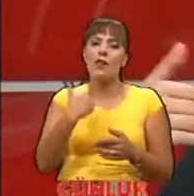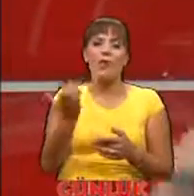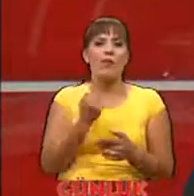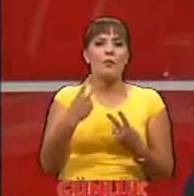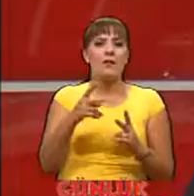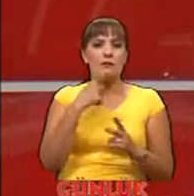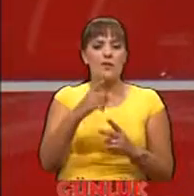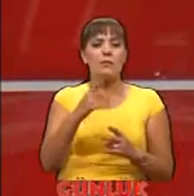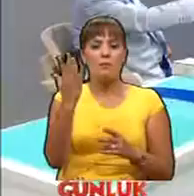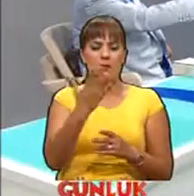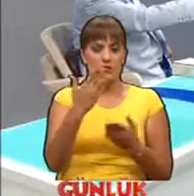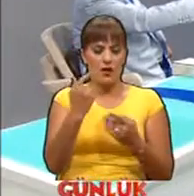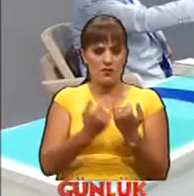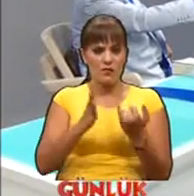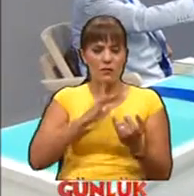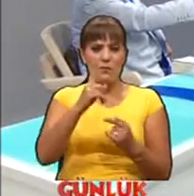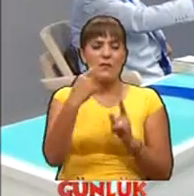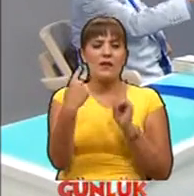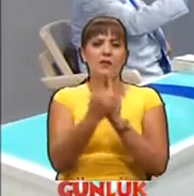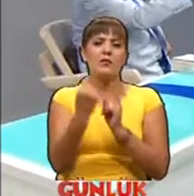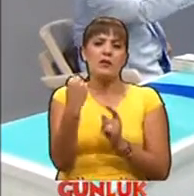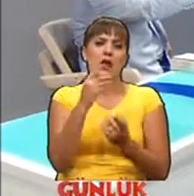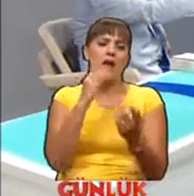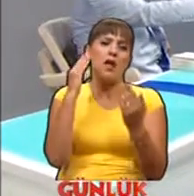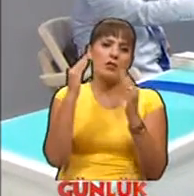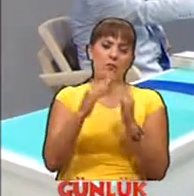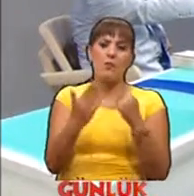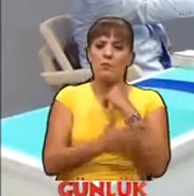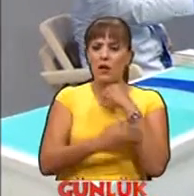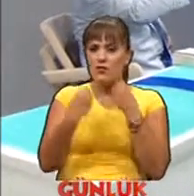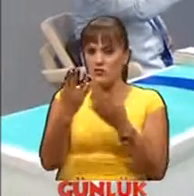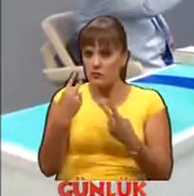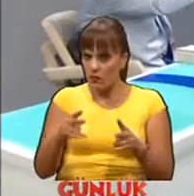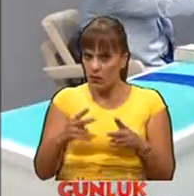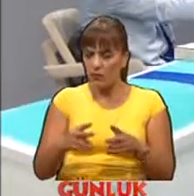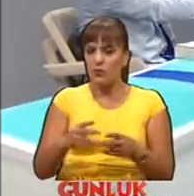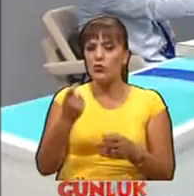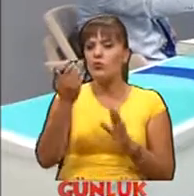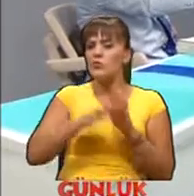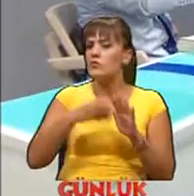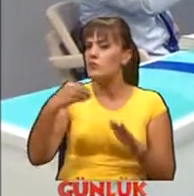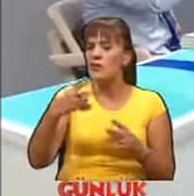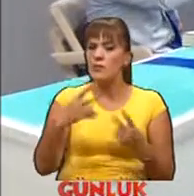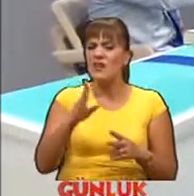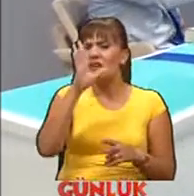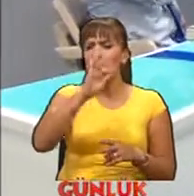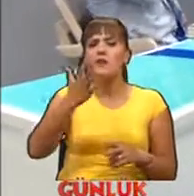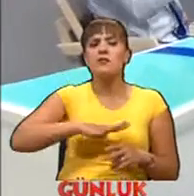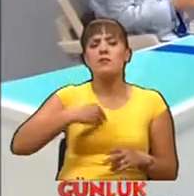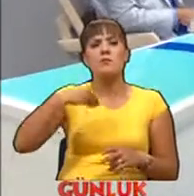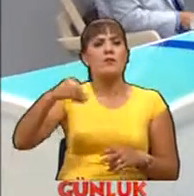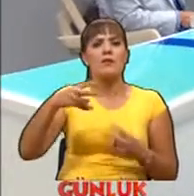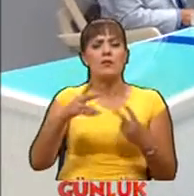de alabilirim. 5 kardeş var. Ben birisiyle ilişkilerim yok. İyi. Bağışlayabilirim de. Ucuza satabilirim. Kime,